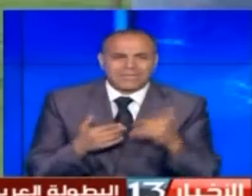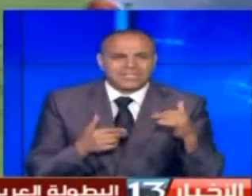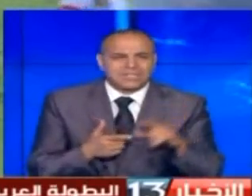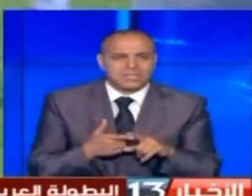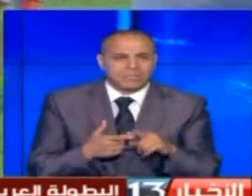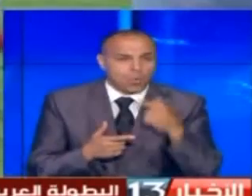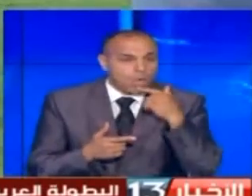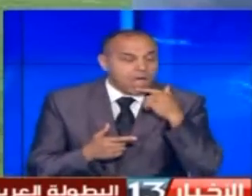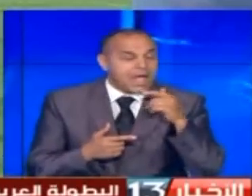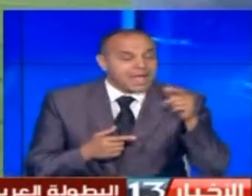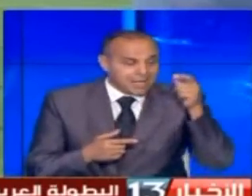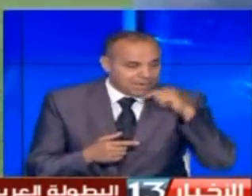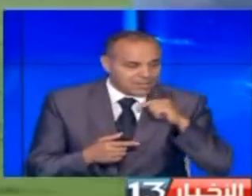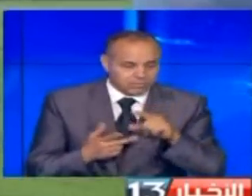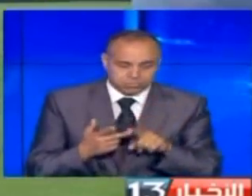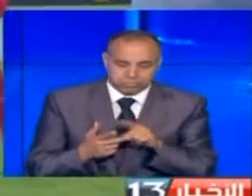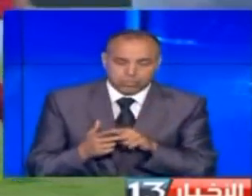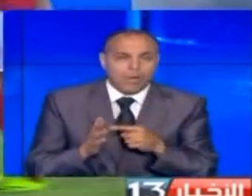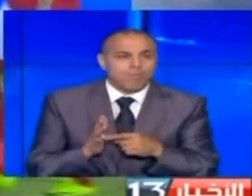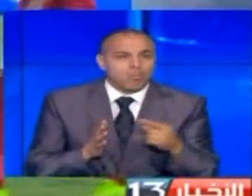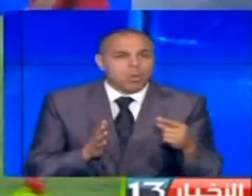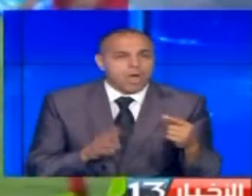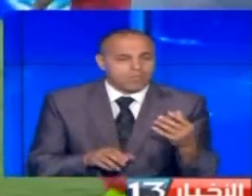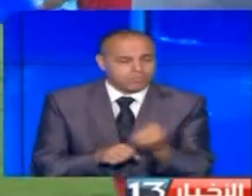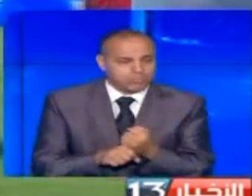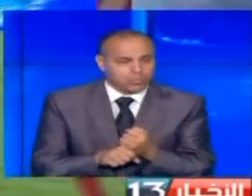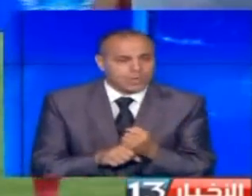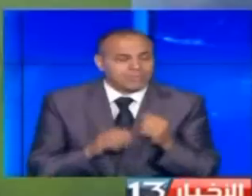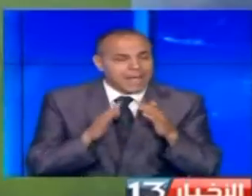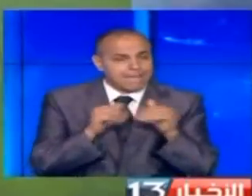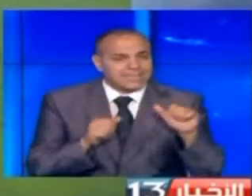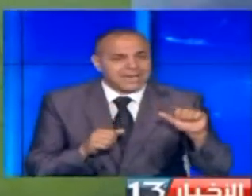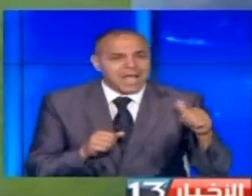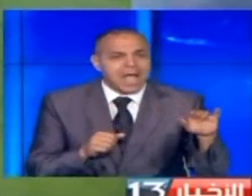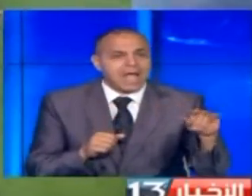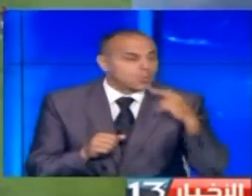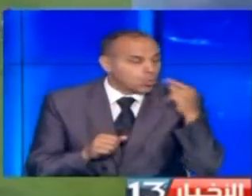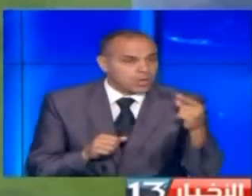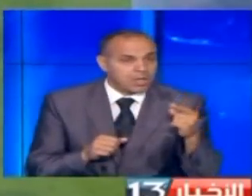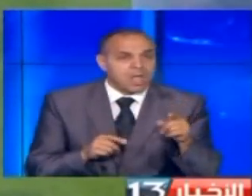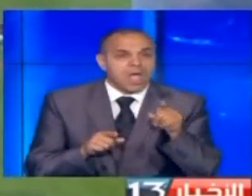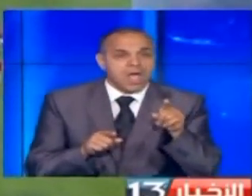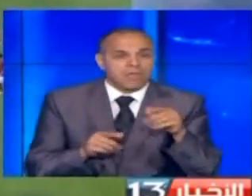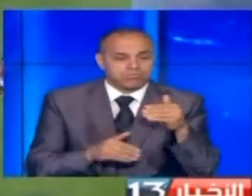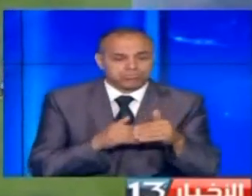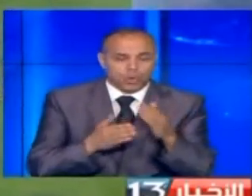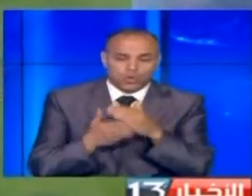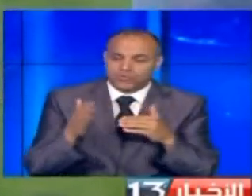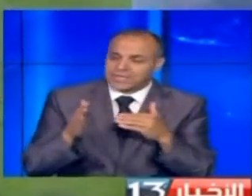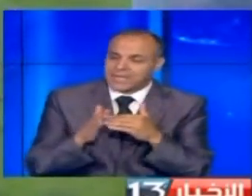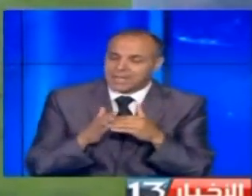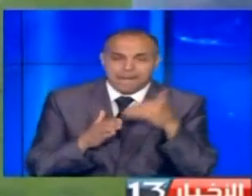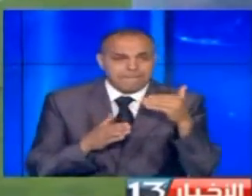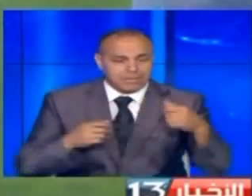والوحدة الإماراتي، ليبتعد بفارق ثلاث نقاط عن صاحب الضيافة الأهلي المصري الذي رافقه على مضض إلى الدور نصف نهائي، أين